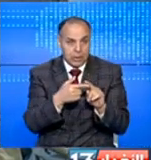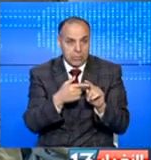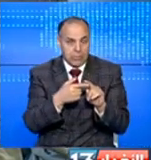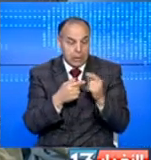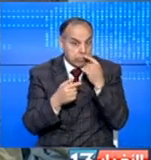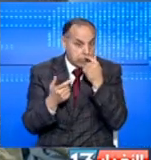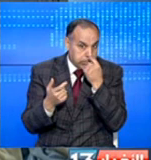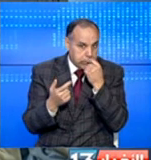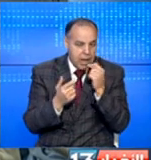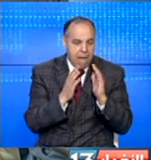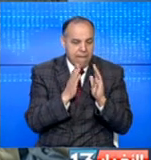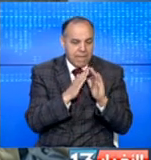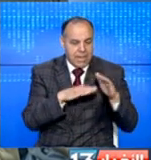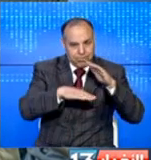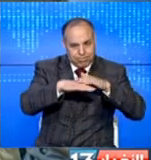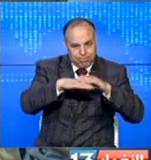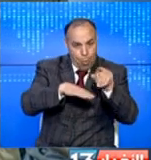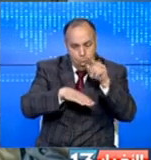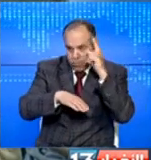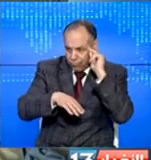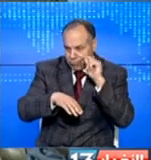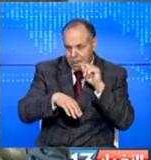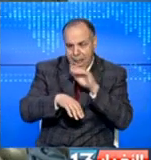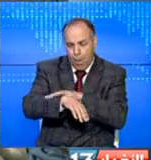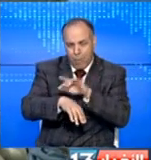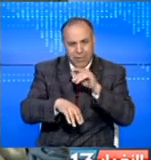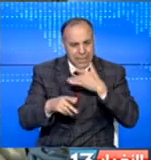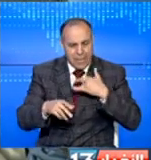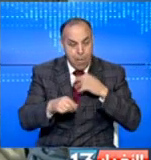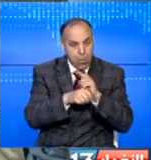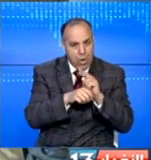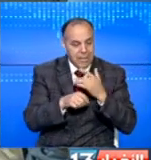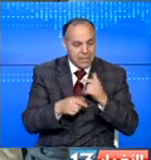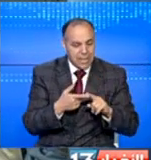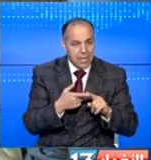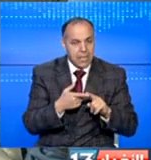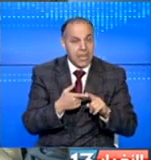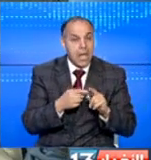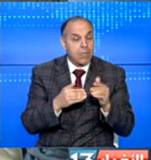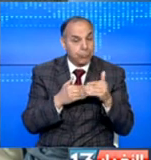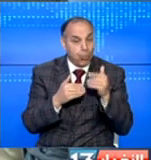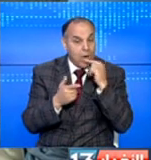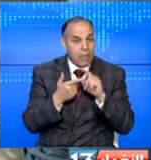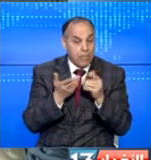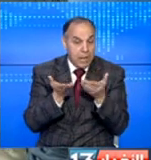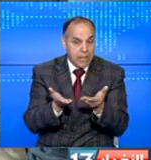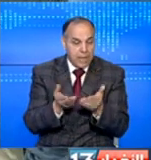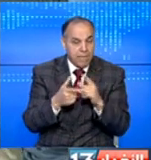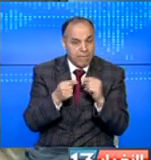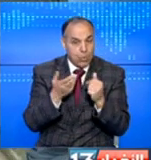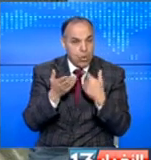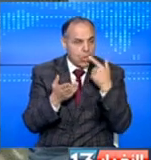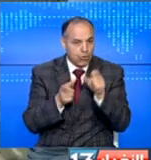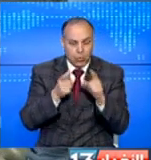اختطار تلتزم بالنصائح اللي قدموها لها أعوان متاعنا في المراقبة الصحية للحدود، وهذا يفسر